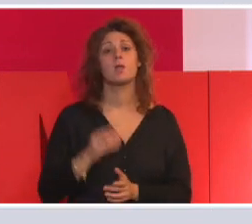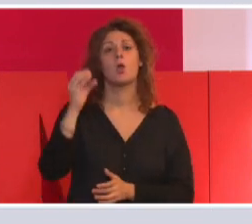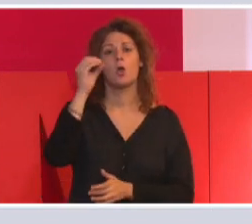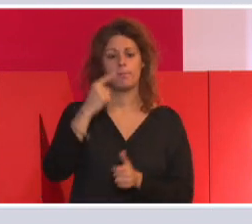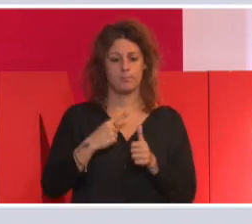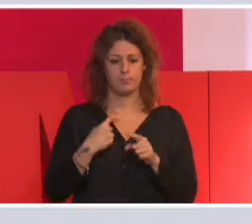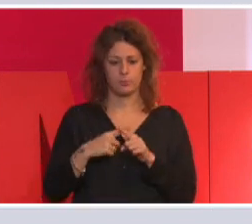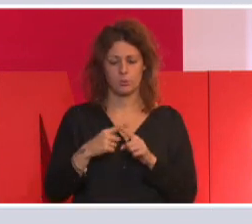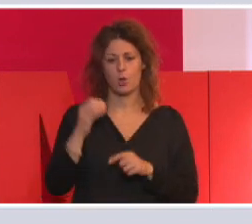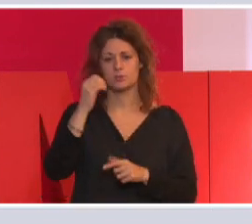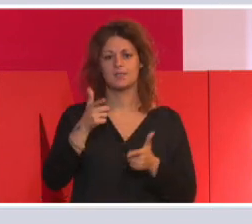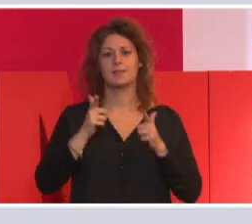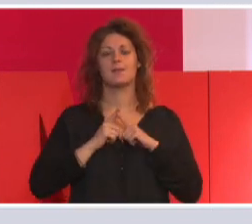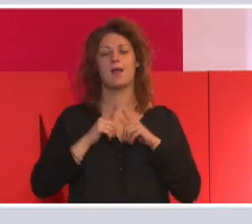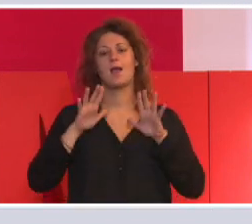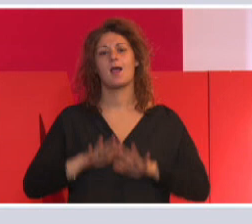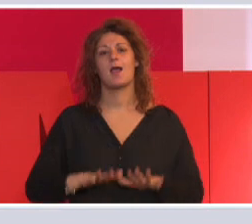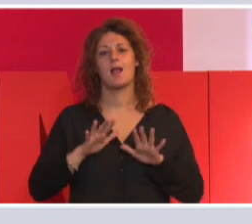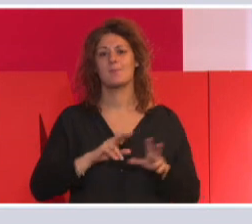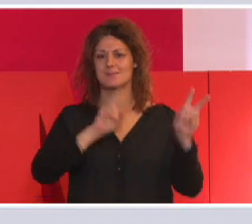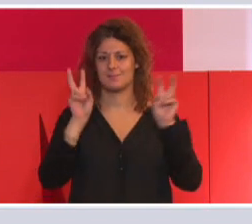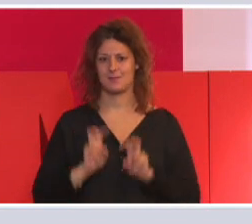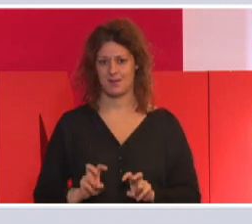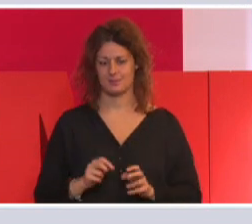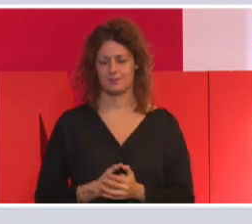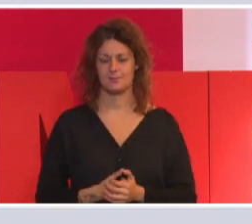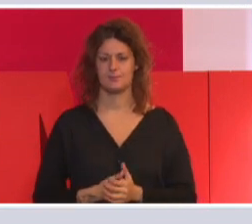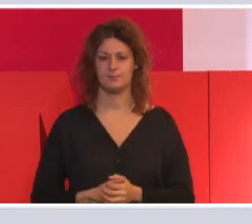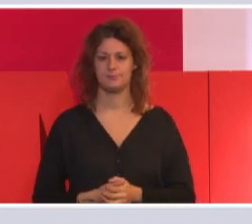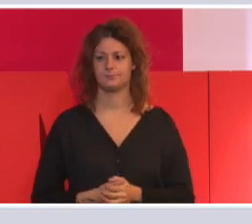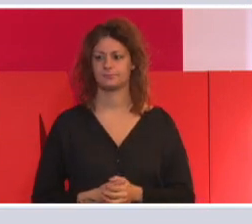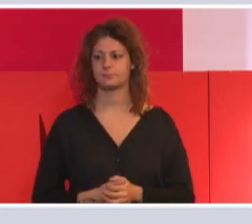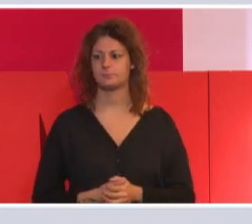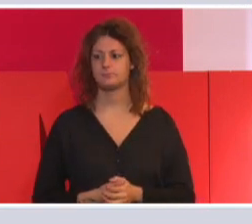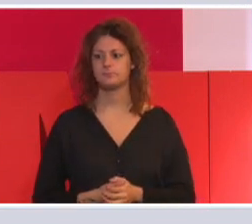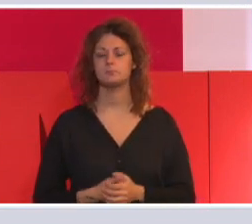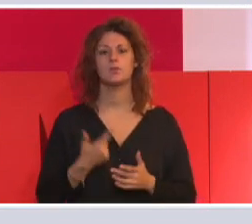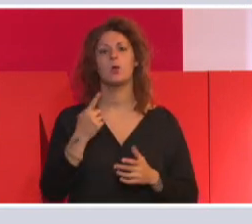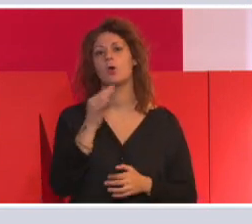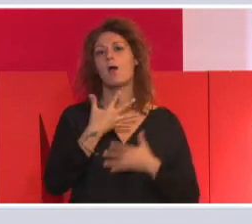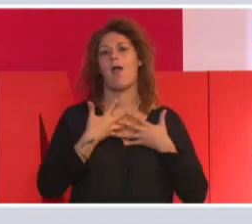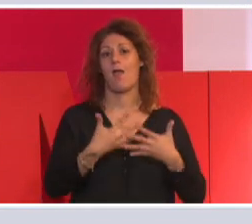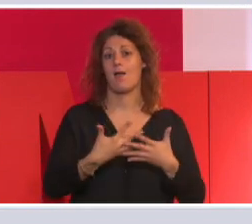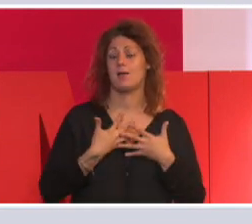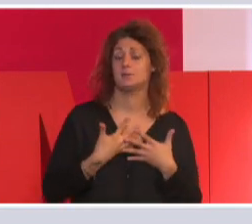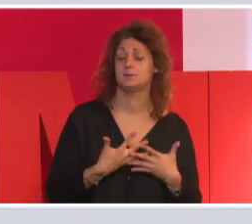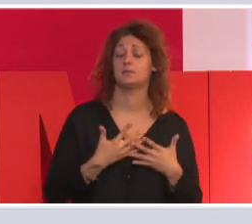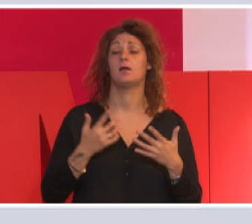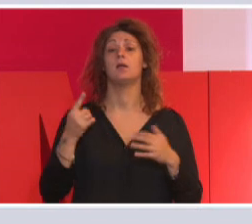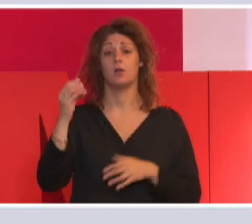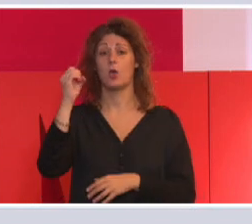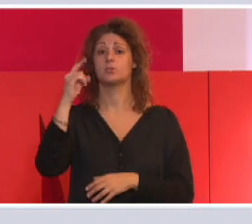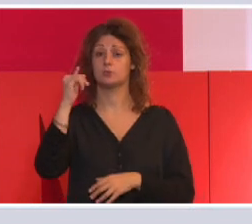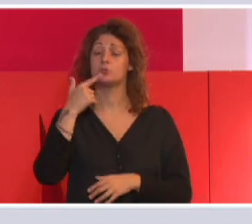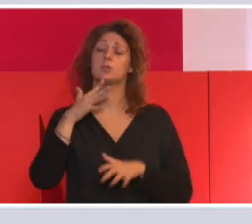autonomica negata proprio al rilascio di cortisolo e quindi alle nostre risposte legate all'ansia alcuni lavori più